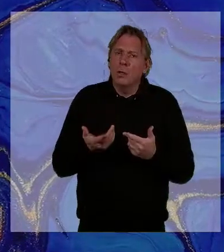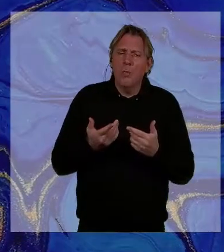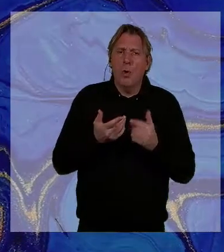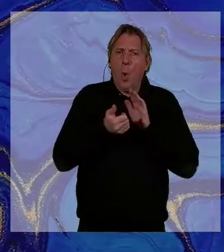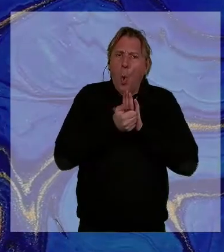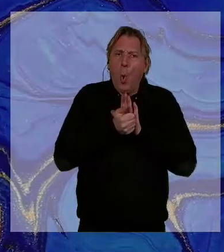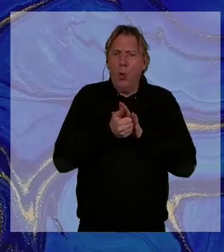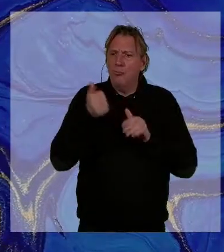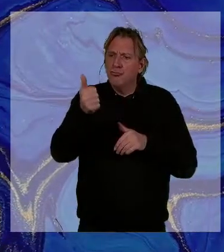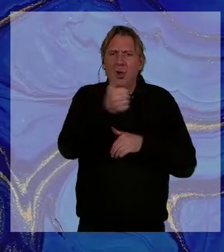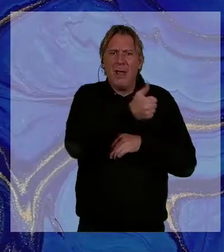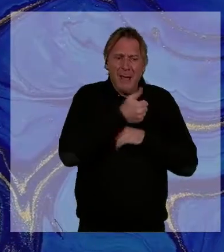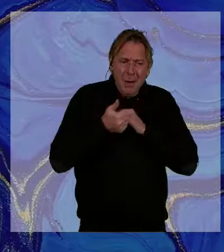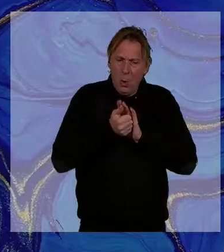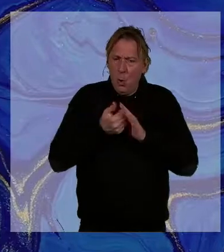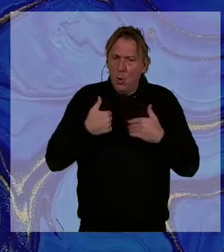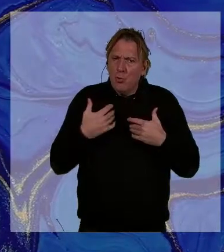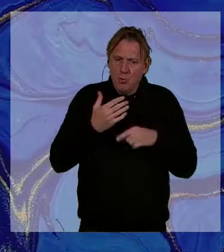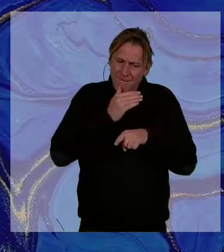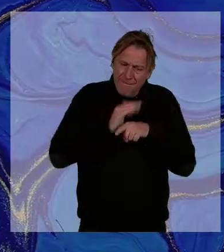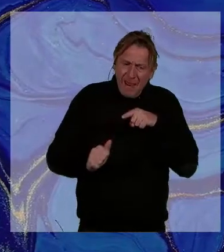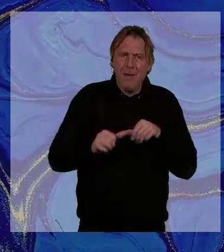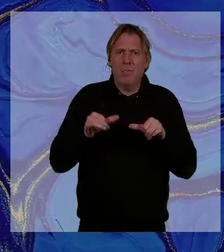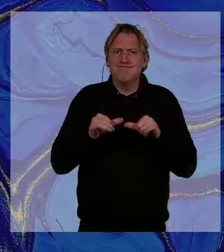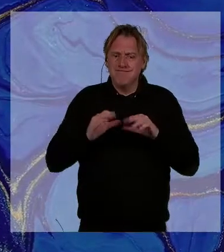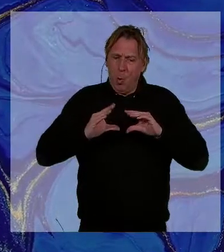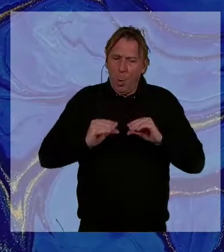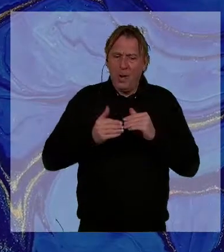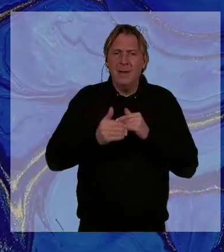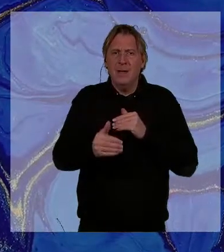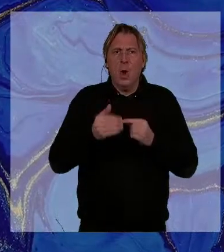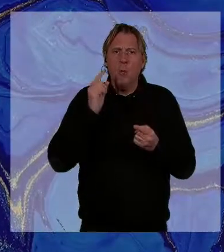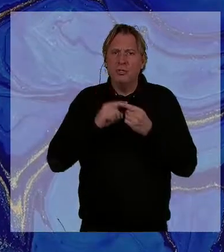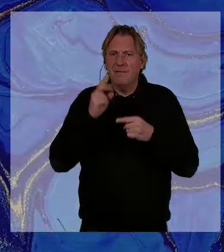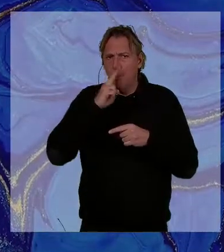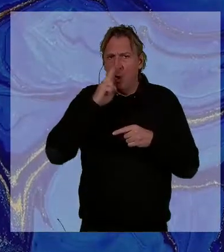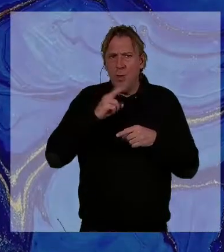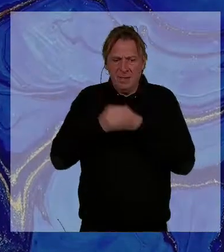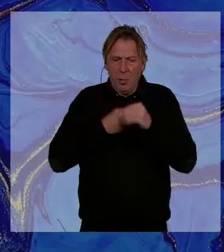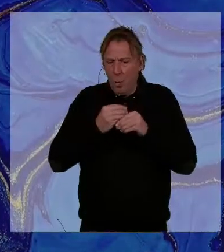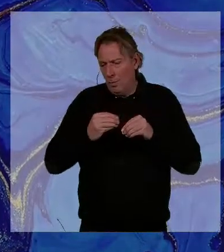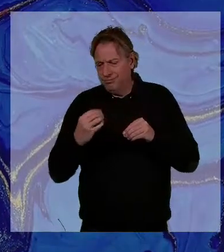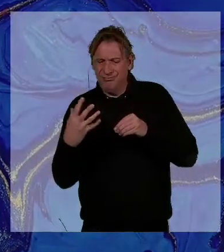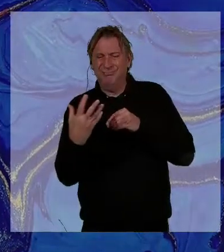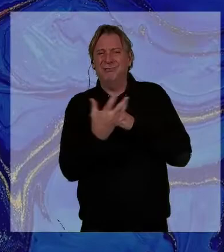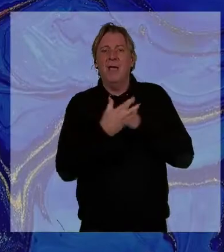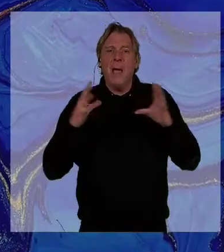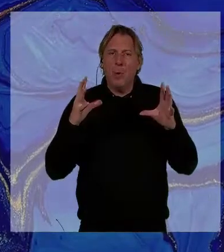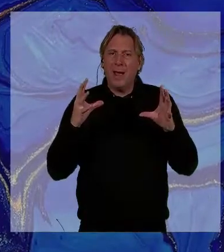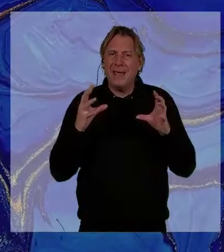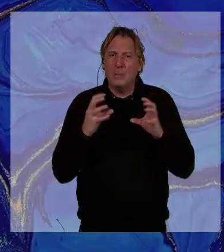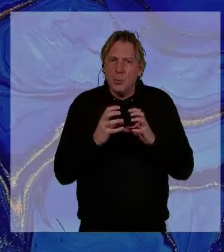faire ce que nous avons à faire afin de réduire la pollution dans le monde et